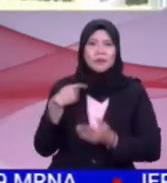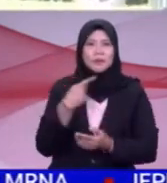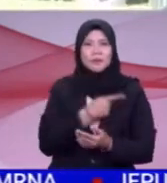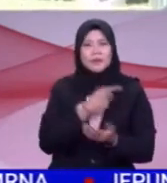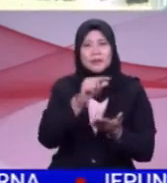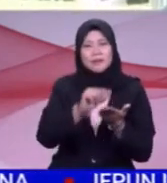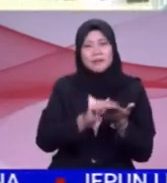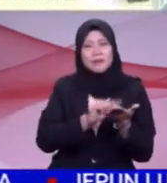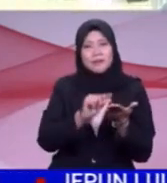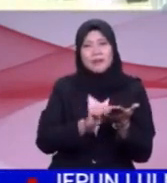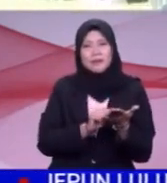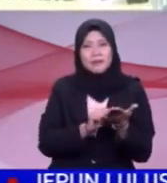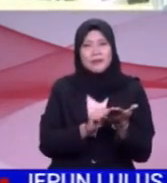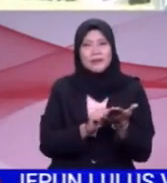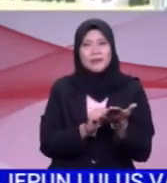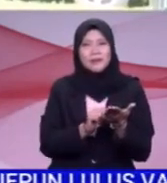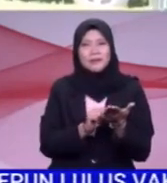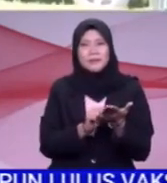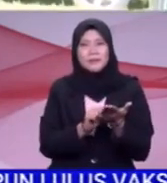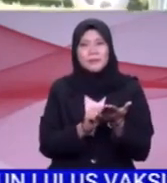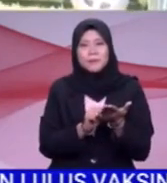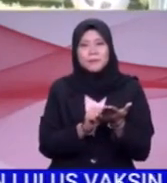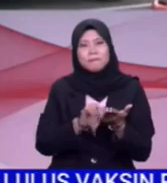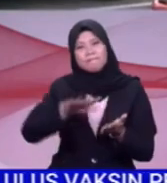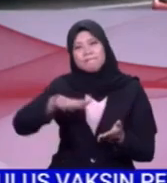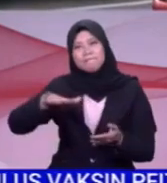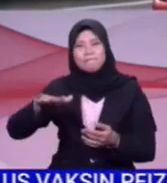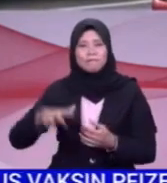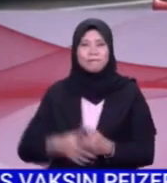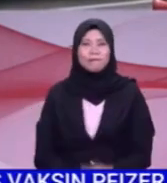berpendapatan secara sederhana.